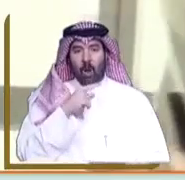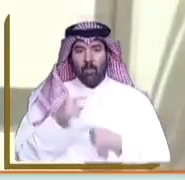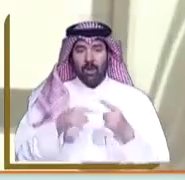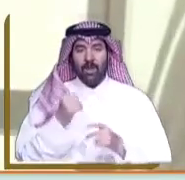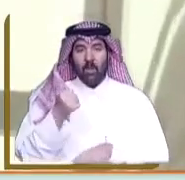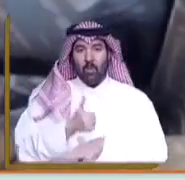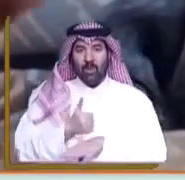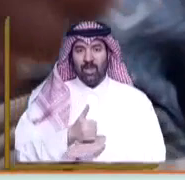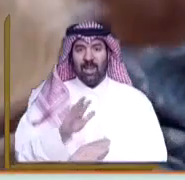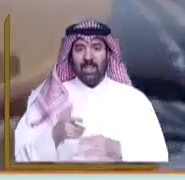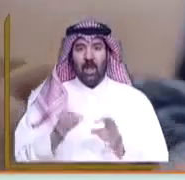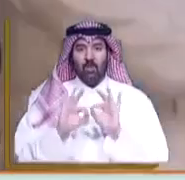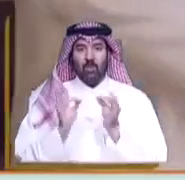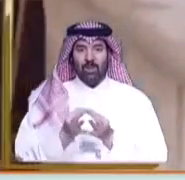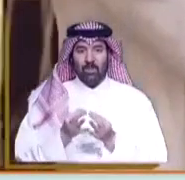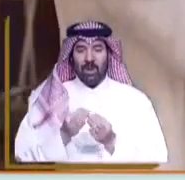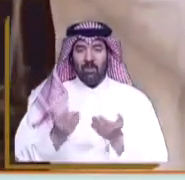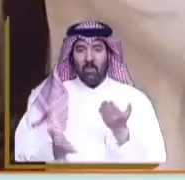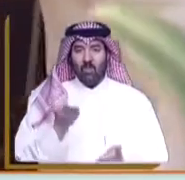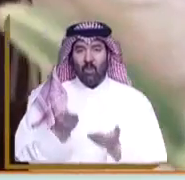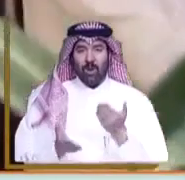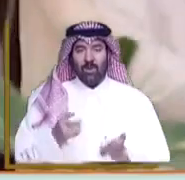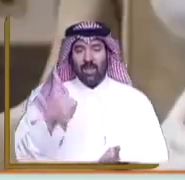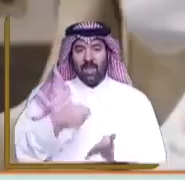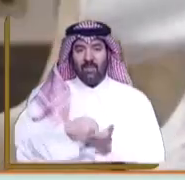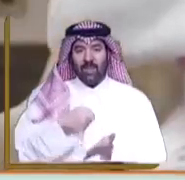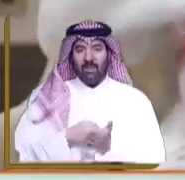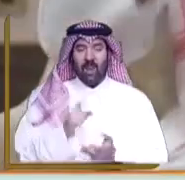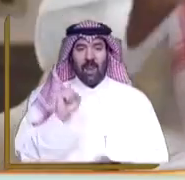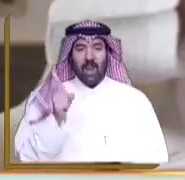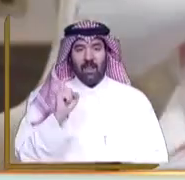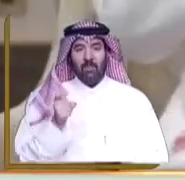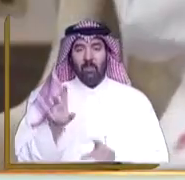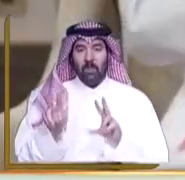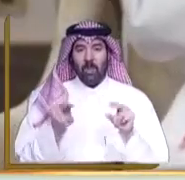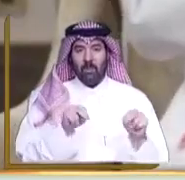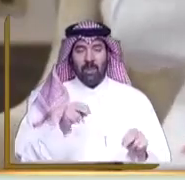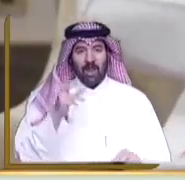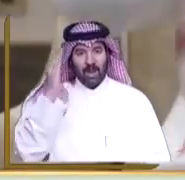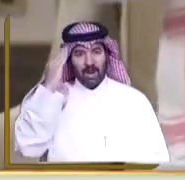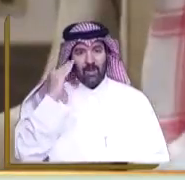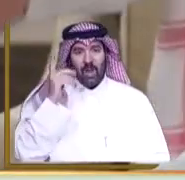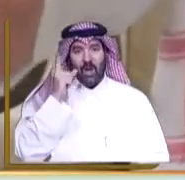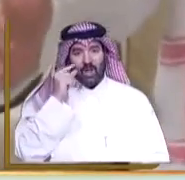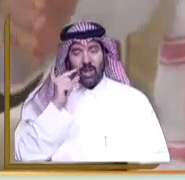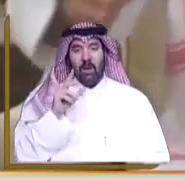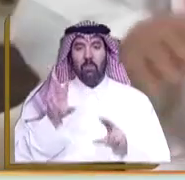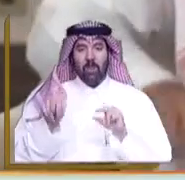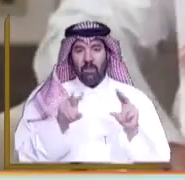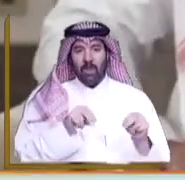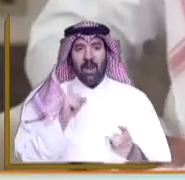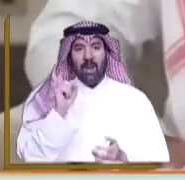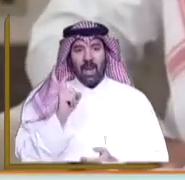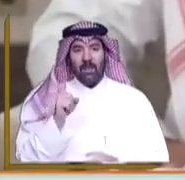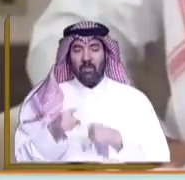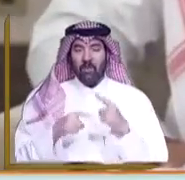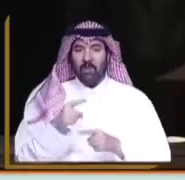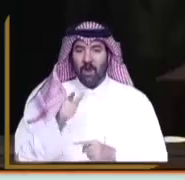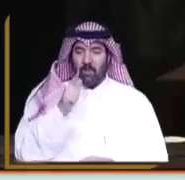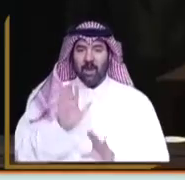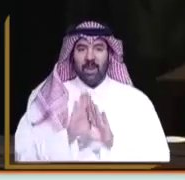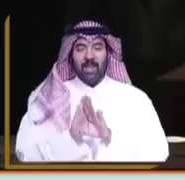المسؤولية المجتمعية والمساواة في الأجور. رؤية المملكة 2030 المميزة في صناعة المستقبل الواعي